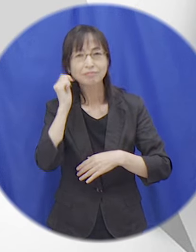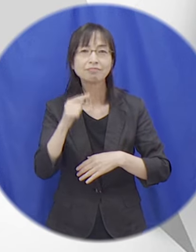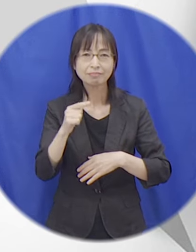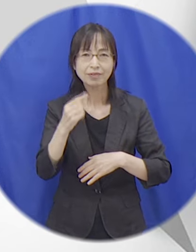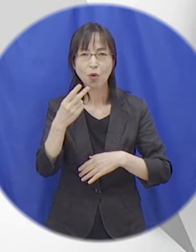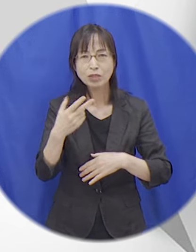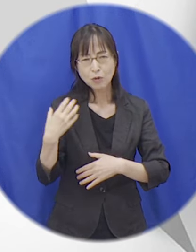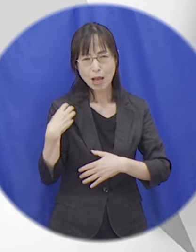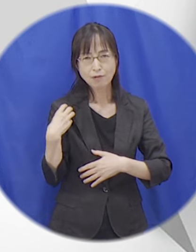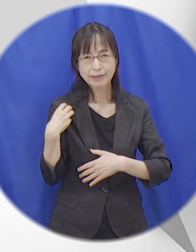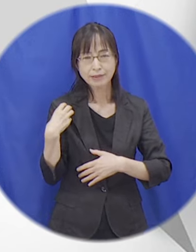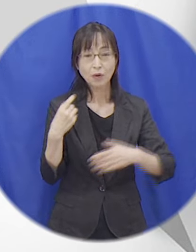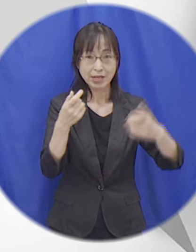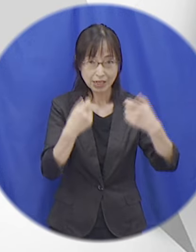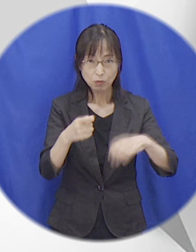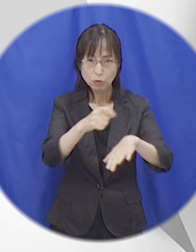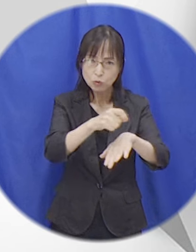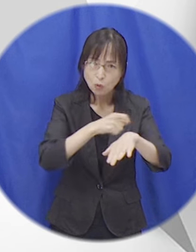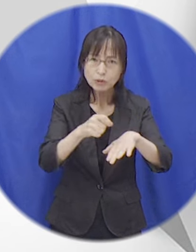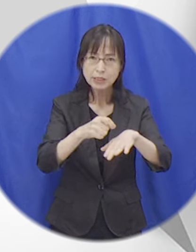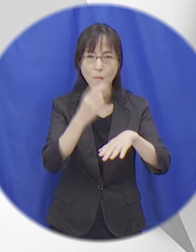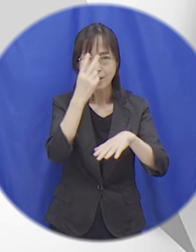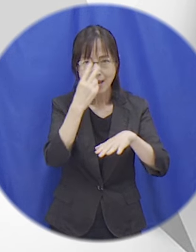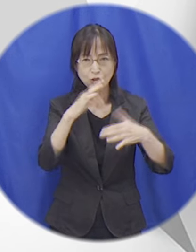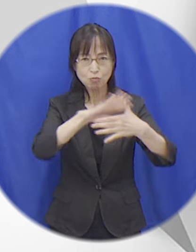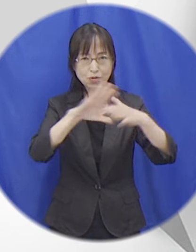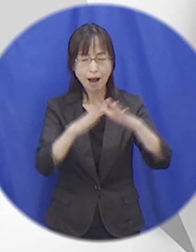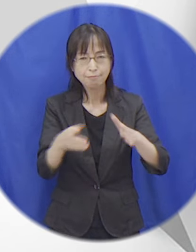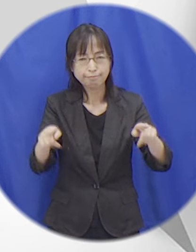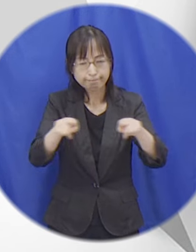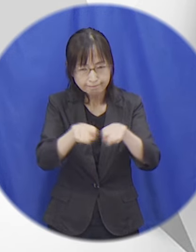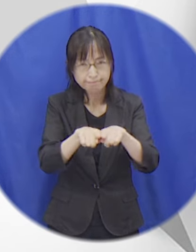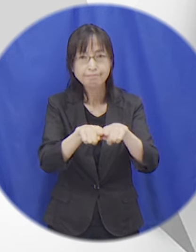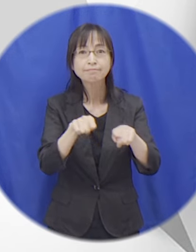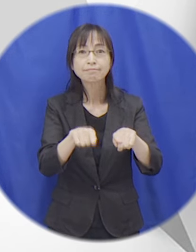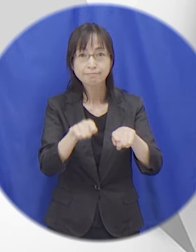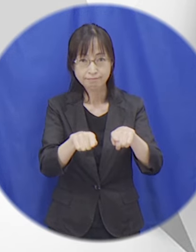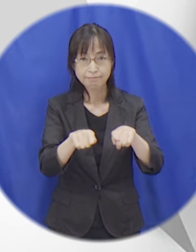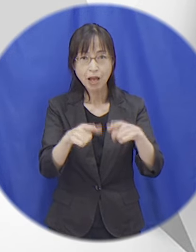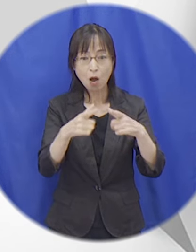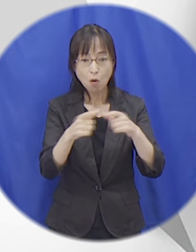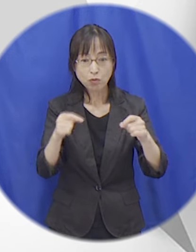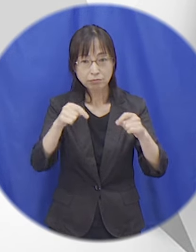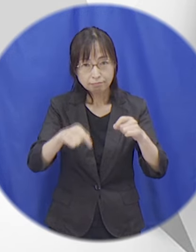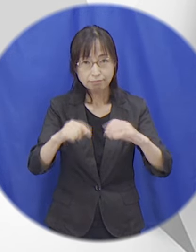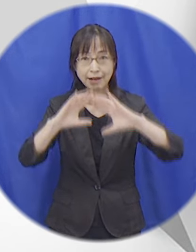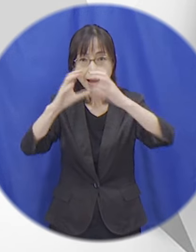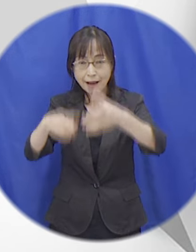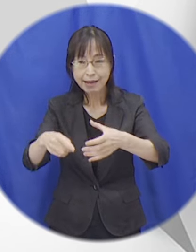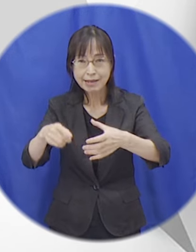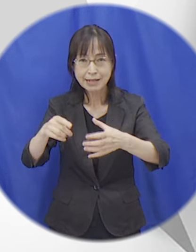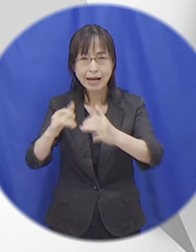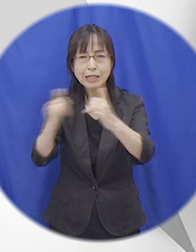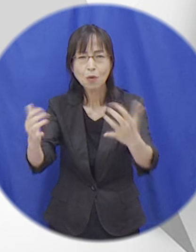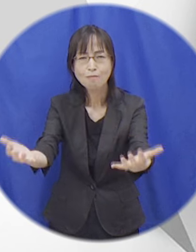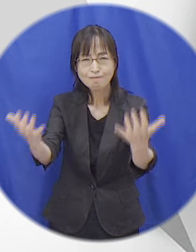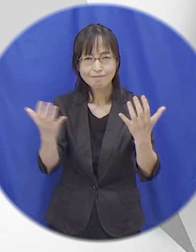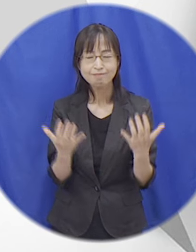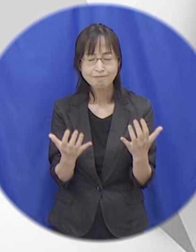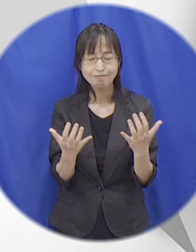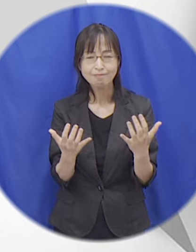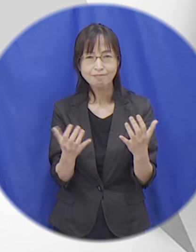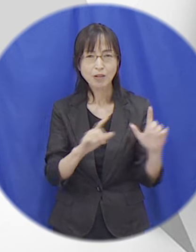市機能と池袋独自の芸術と文化が融合することによってですね、国内外から人を集めて駅東西の